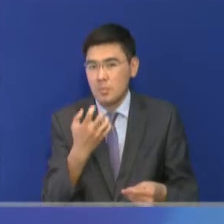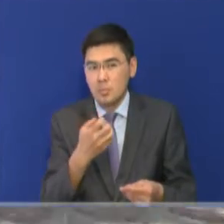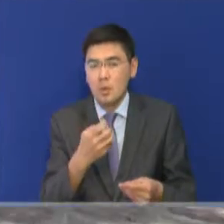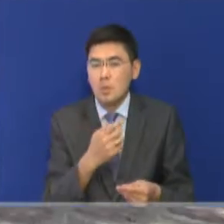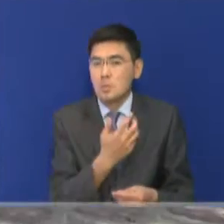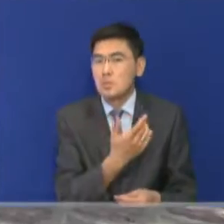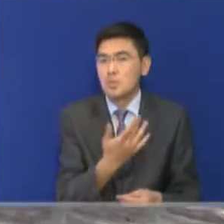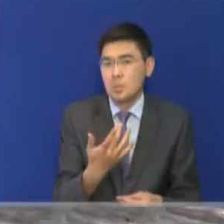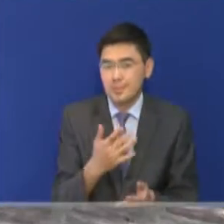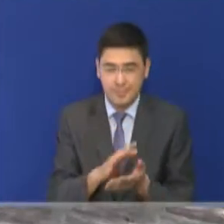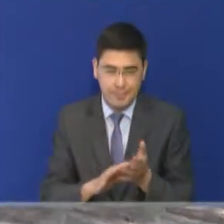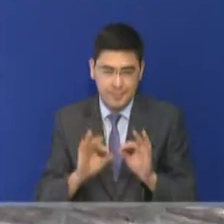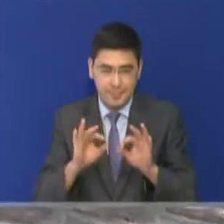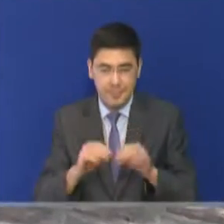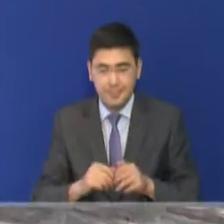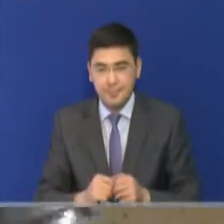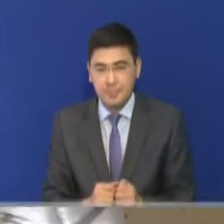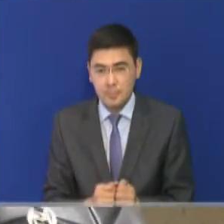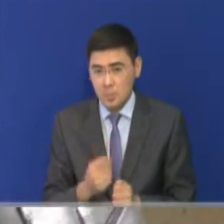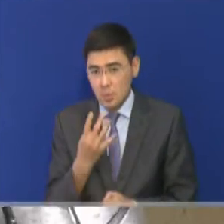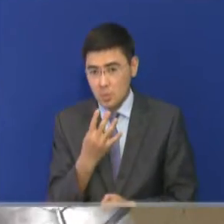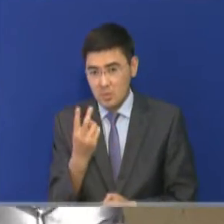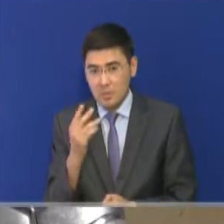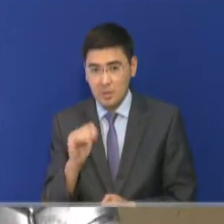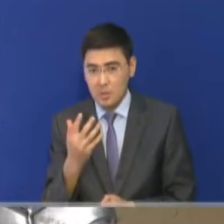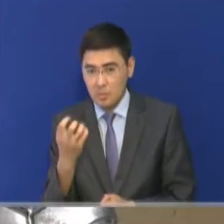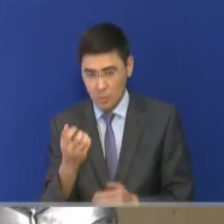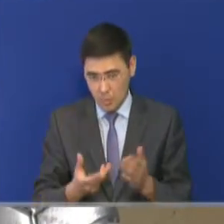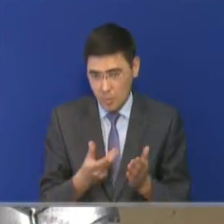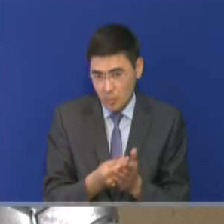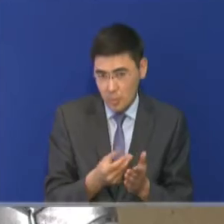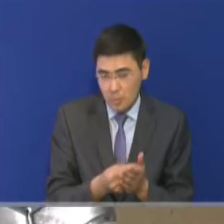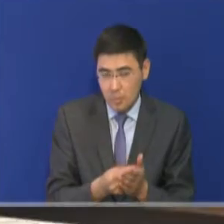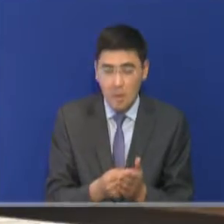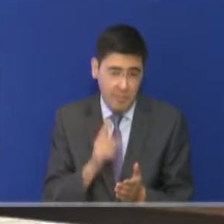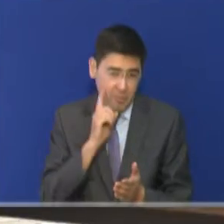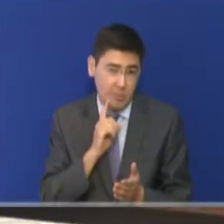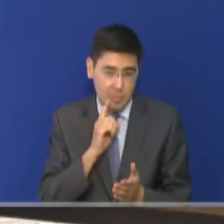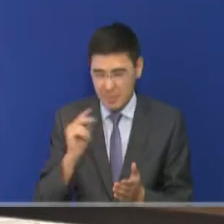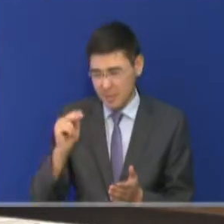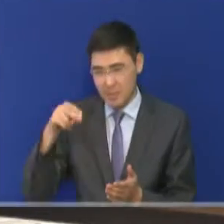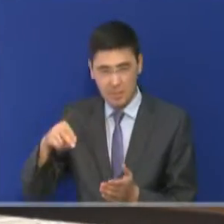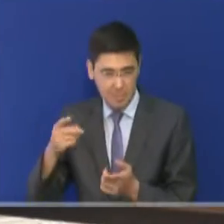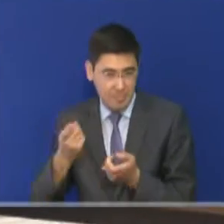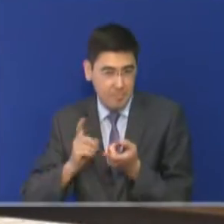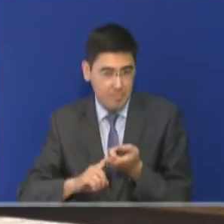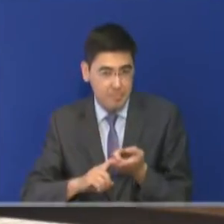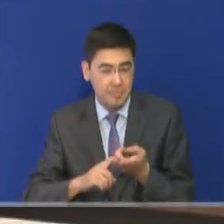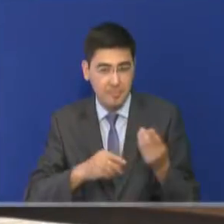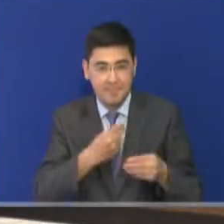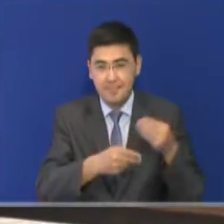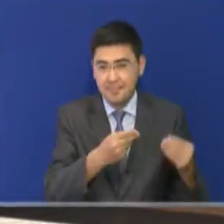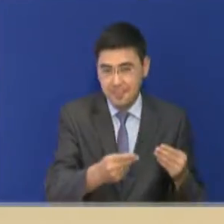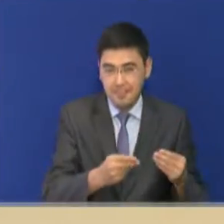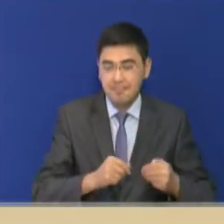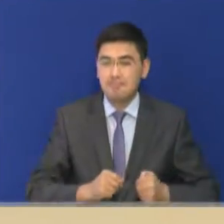видеоматериале. Как известно, пособие в размере 42 500 тенге назначалось временно в период чрезвычайного положения.